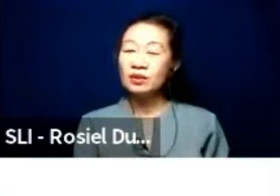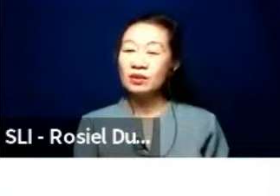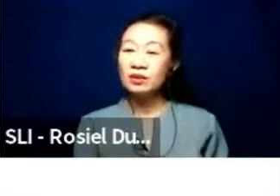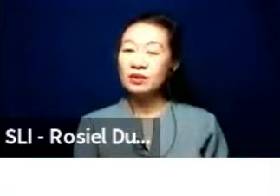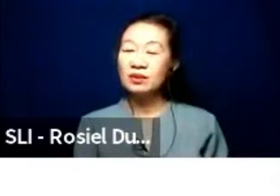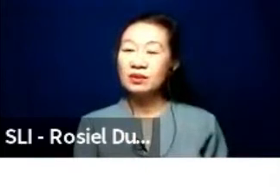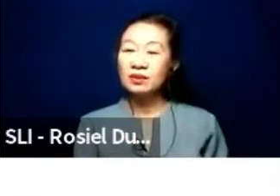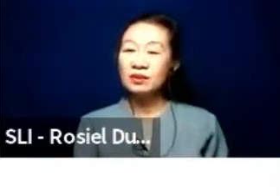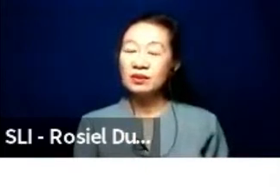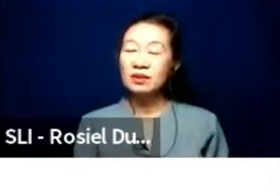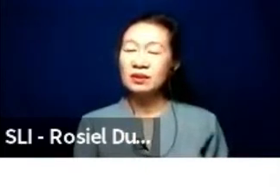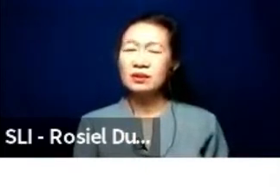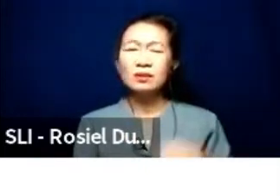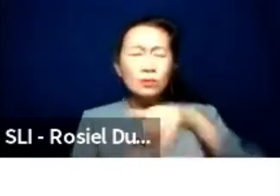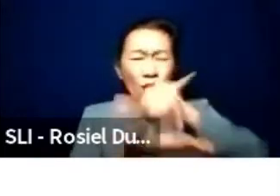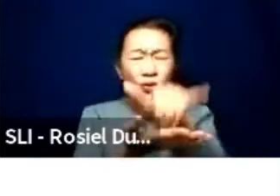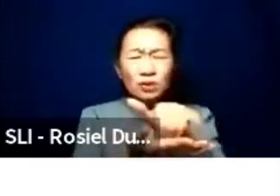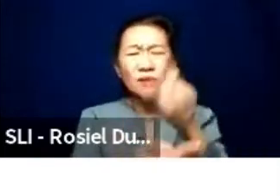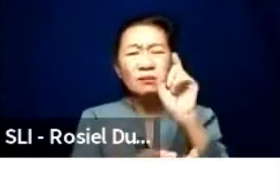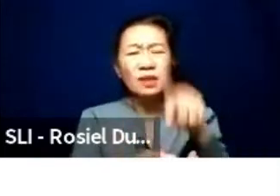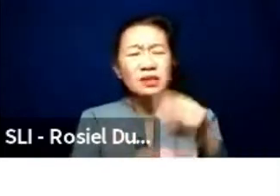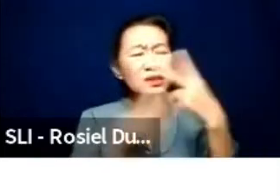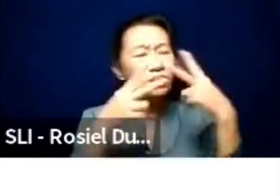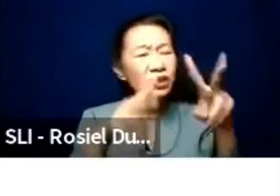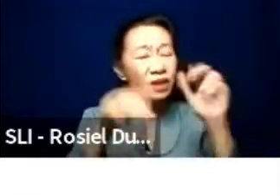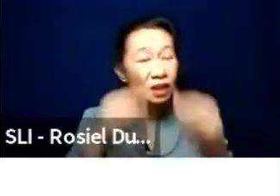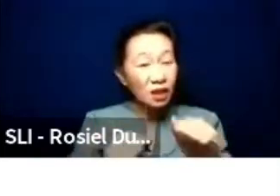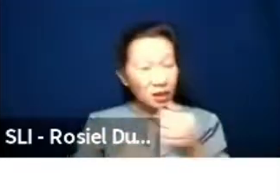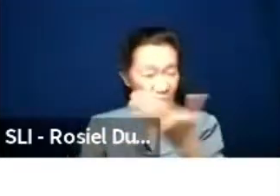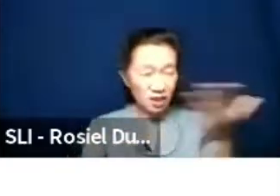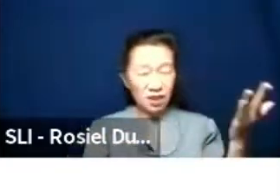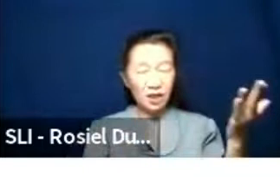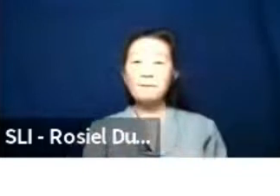kailangan natin tingnan. Kaya niya bang